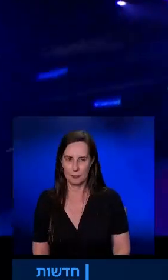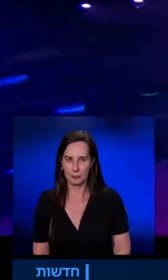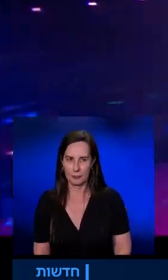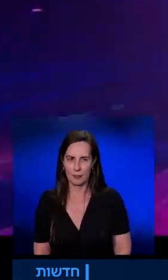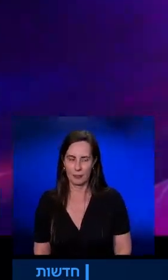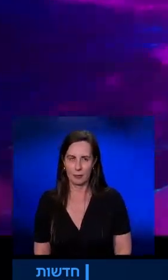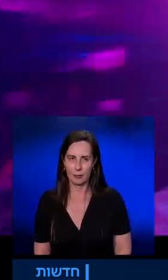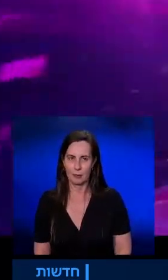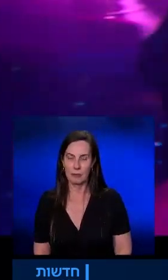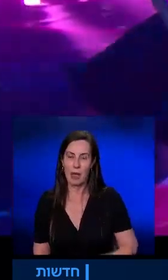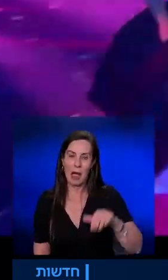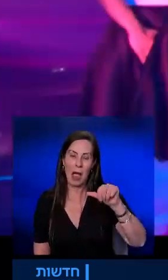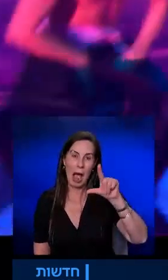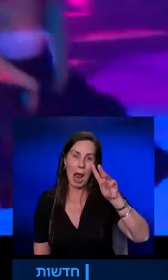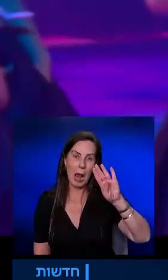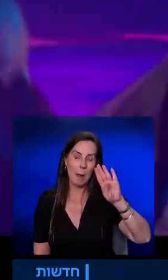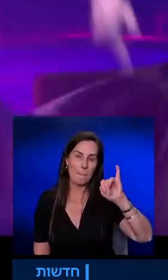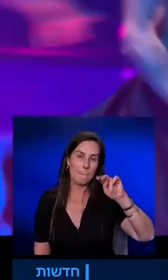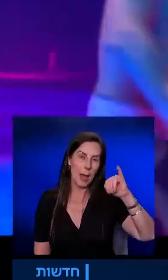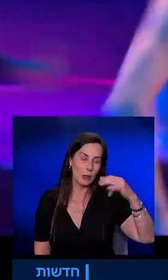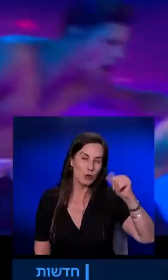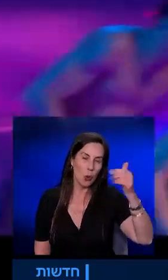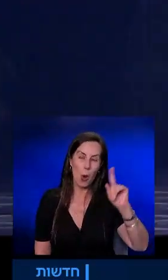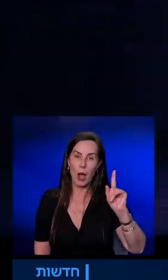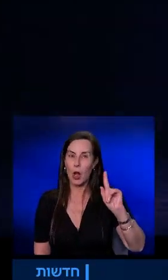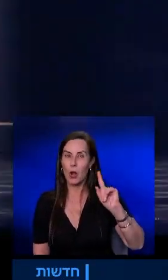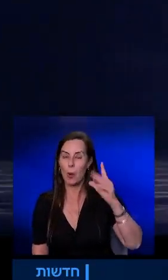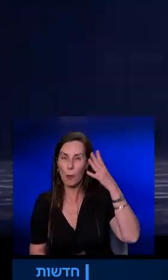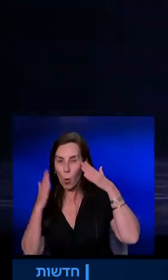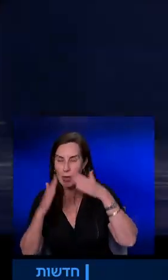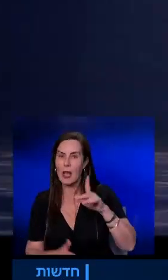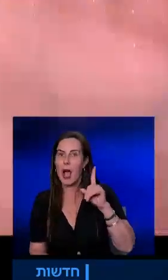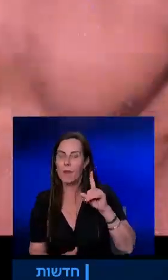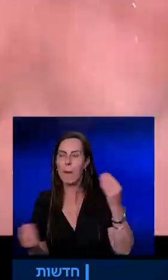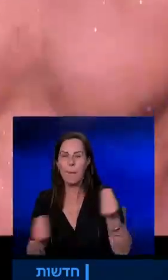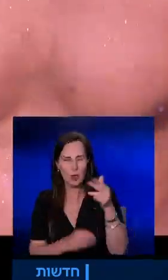אולי כי אלבניה עלתה ראשונה, אולי מישהו עדיין לא היה מרוכז, אבל